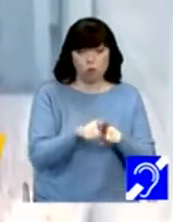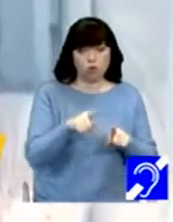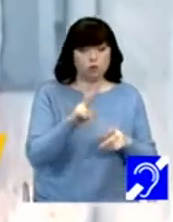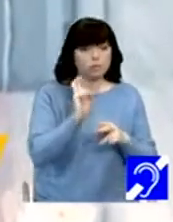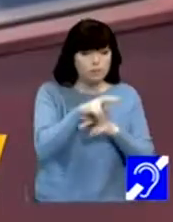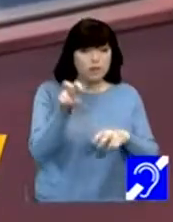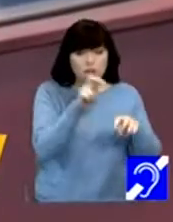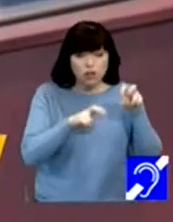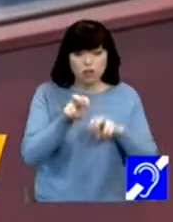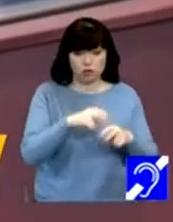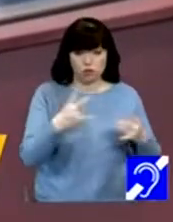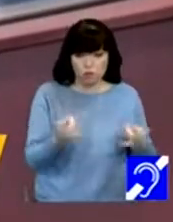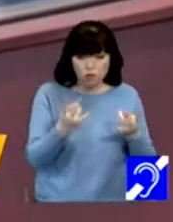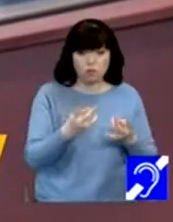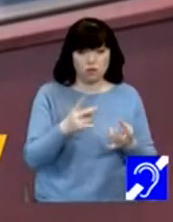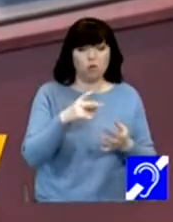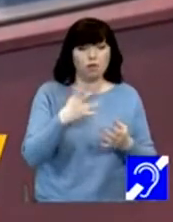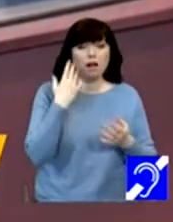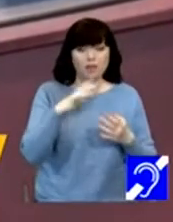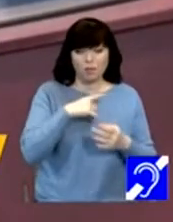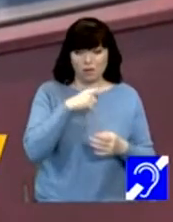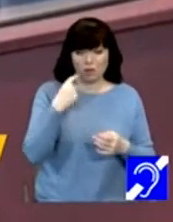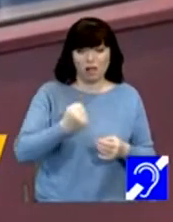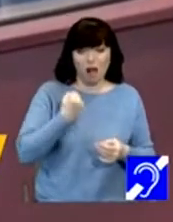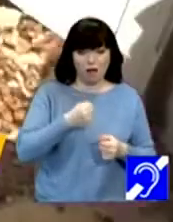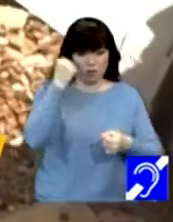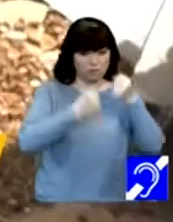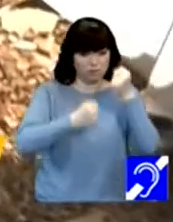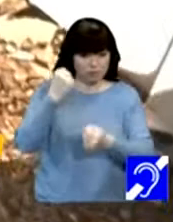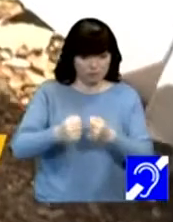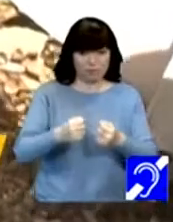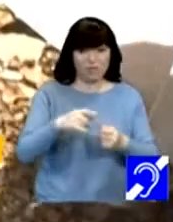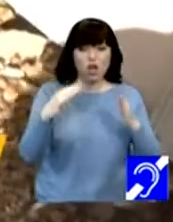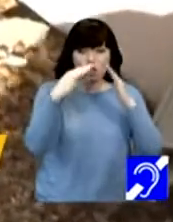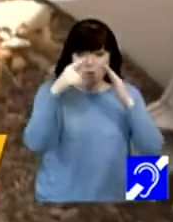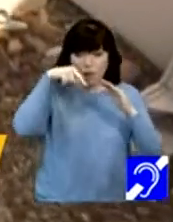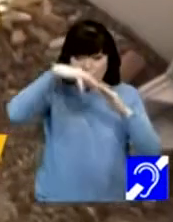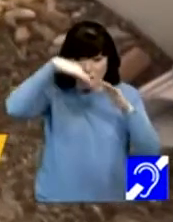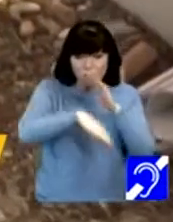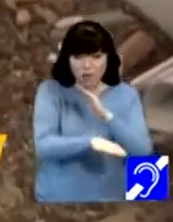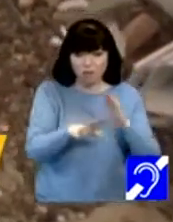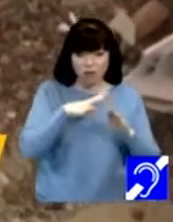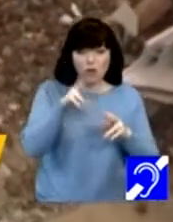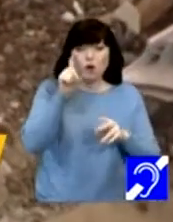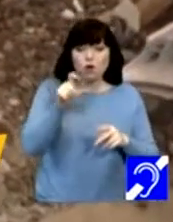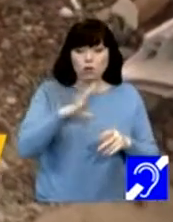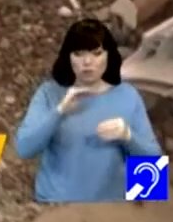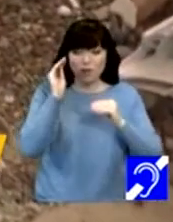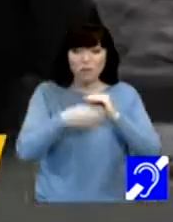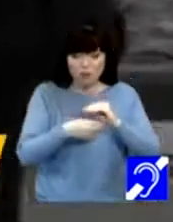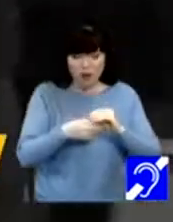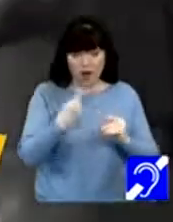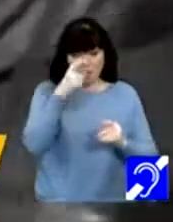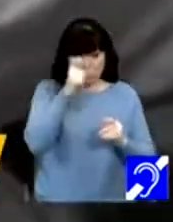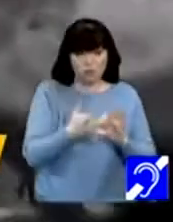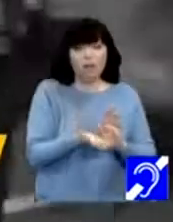intervenție caută în continuare sub dărâmături după ce armata rusă a distrus două străzi cu blocuri de locuințe și o clădire a universității. Acolo a fost salvat un